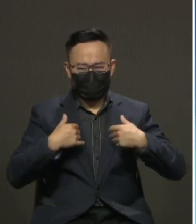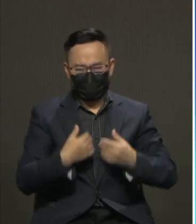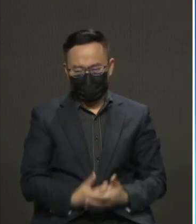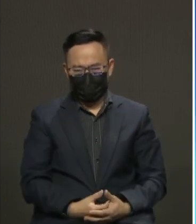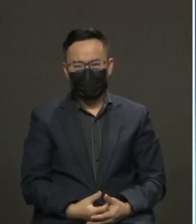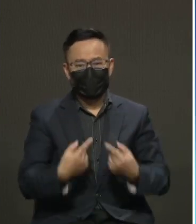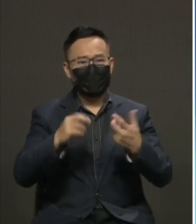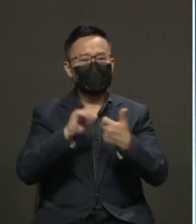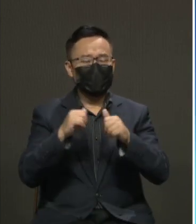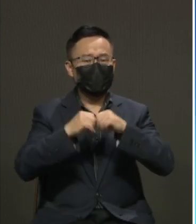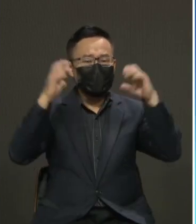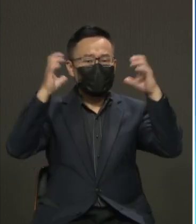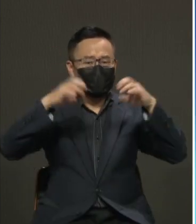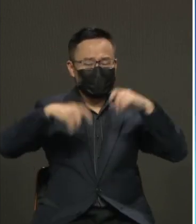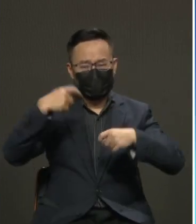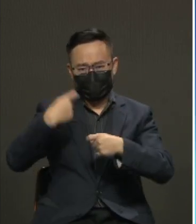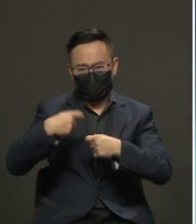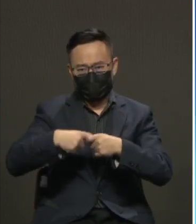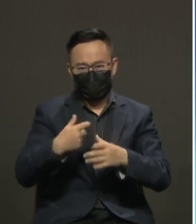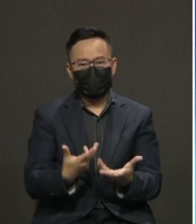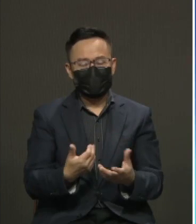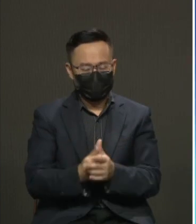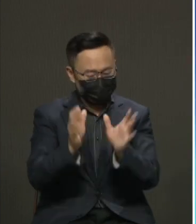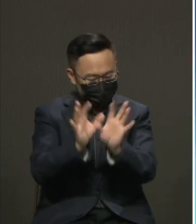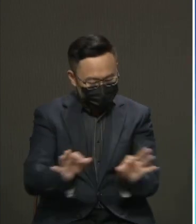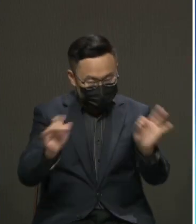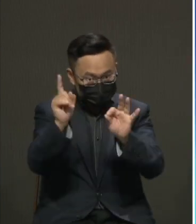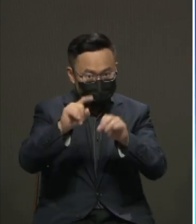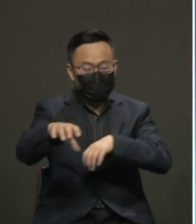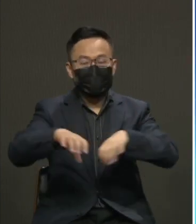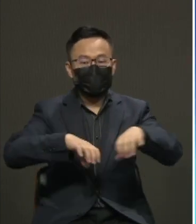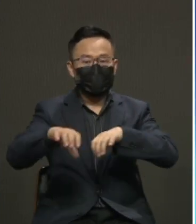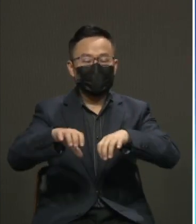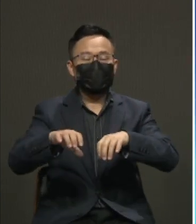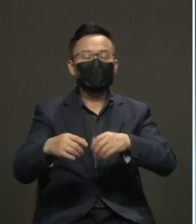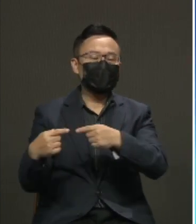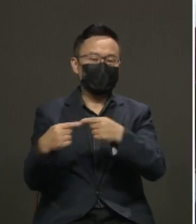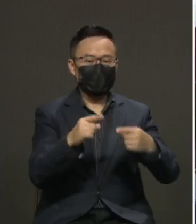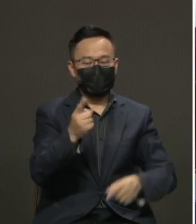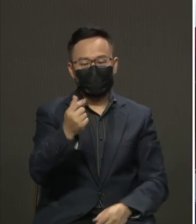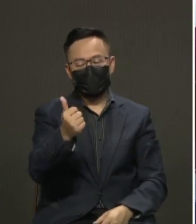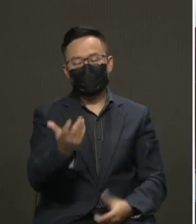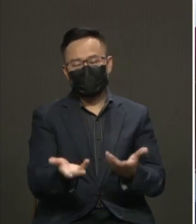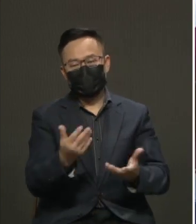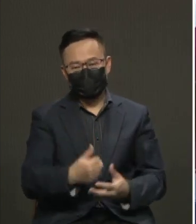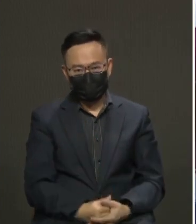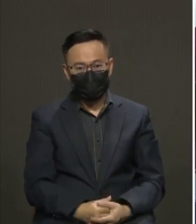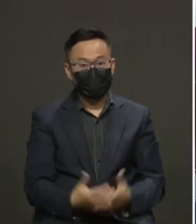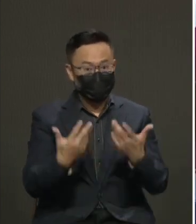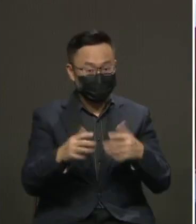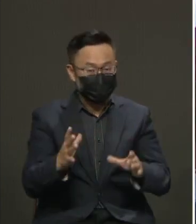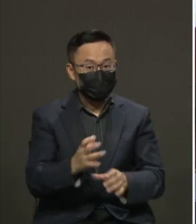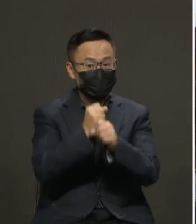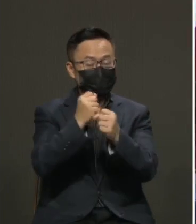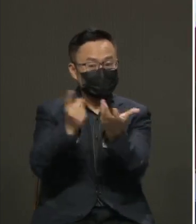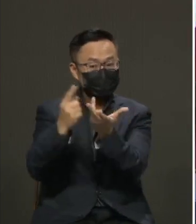งนี้คือฝนมันก็ถล่มหนักจริงๆอ่ะนะคะแต่ว่าก็ยังดีท้ายที่สุดที่เกมกลับมาแข่งขันกันได้นะคะ ค่ะทีนี้ค่ะเดี๋ยวเรามาสรุปต